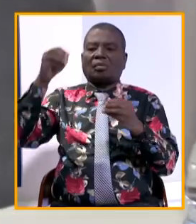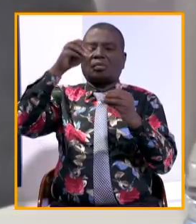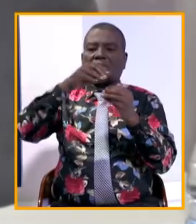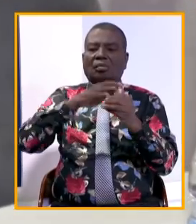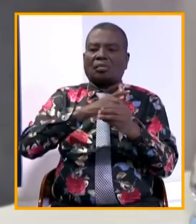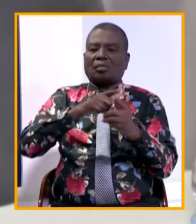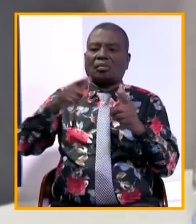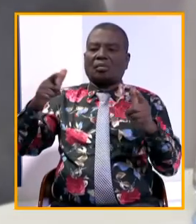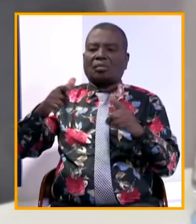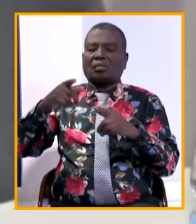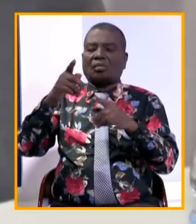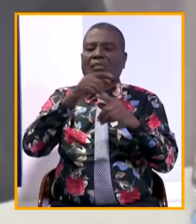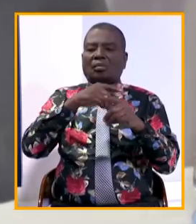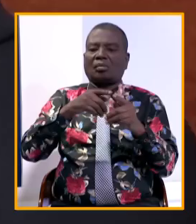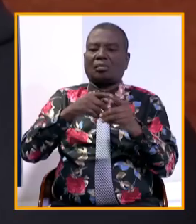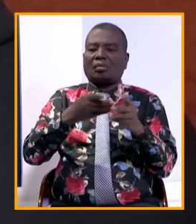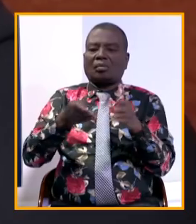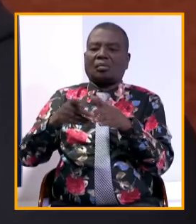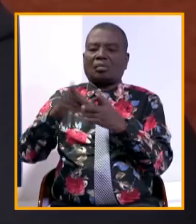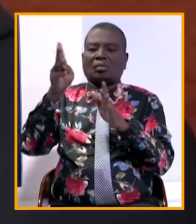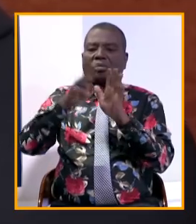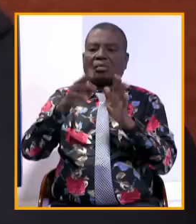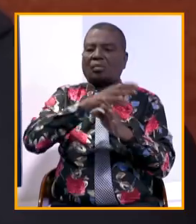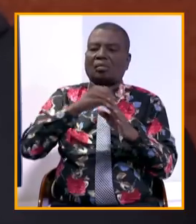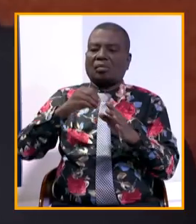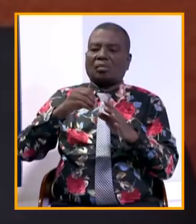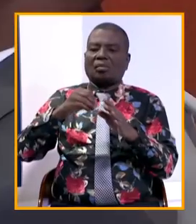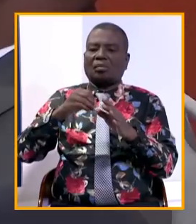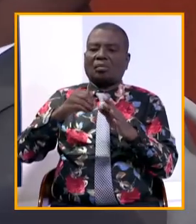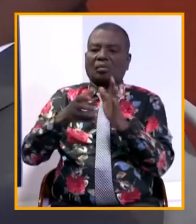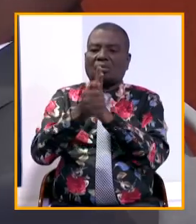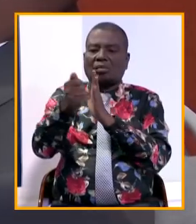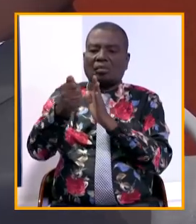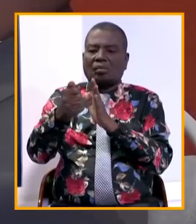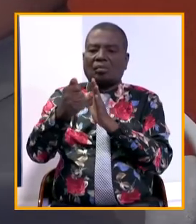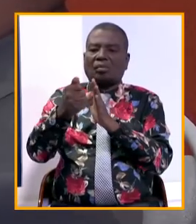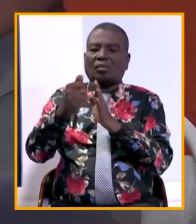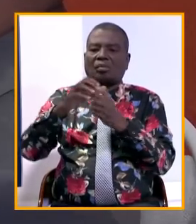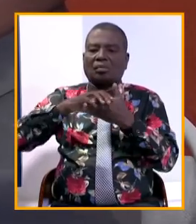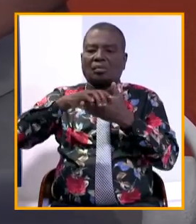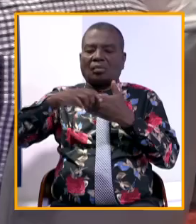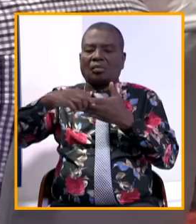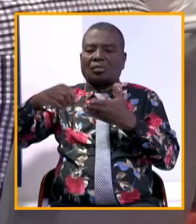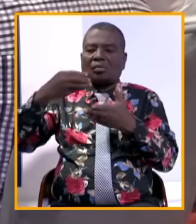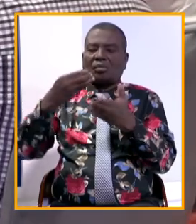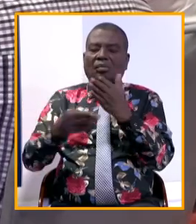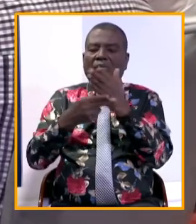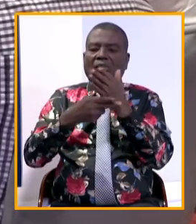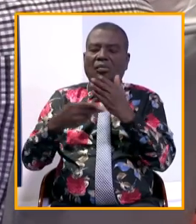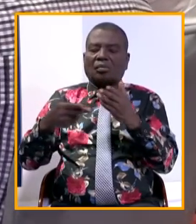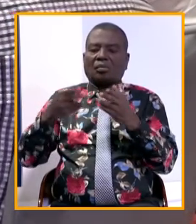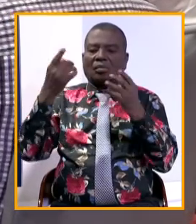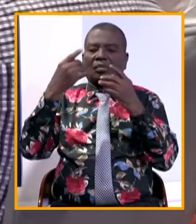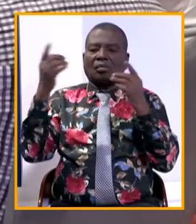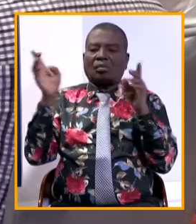le large éventail des moyens de paiement disponibles, à savoir le cash, les chèques, les cartes bancaires et les virements rencontrent la